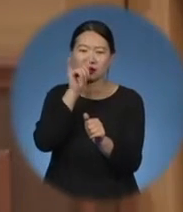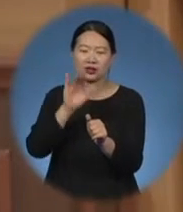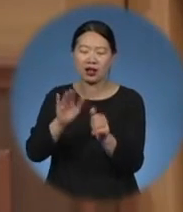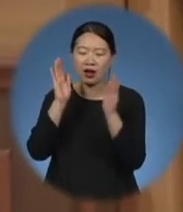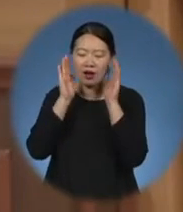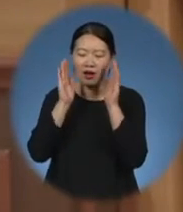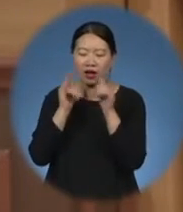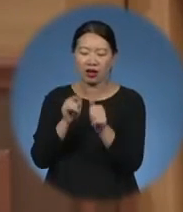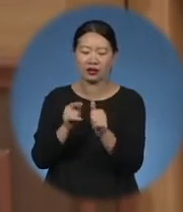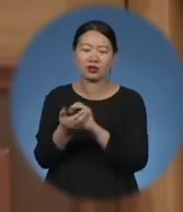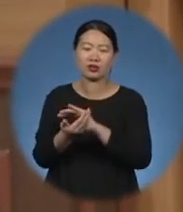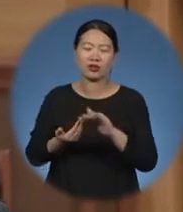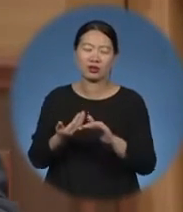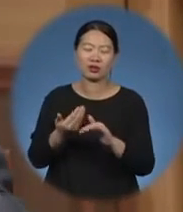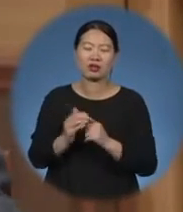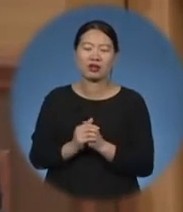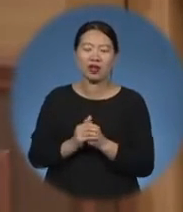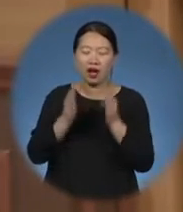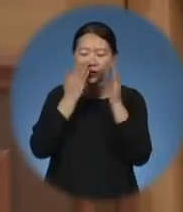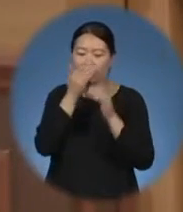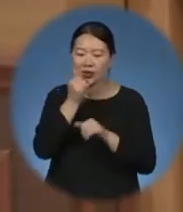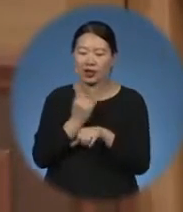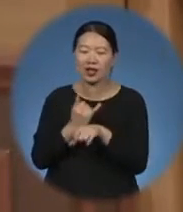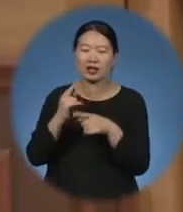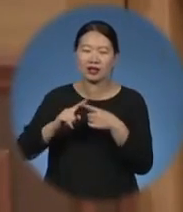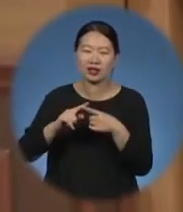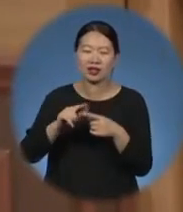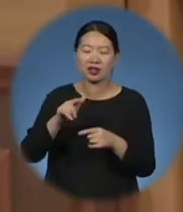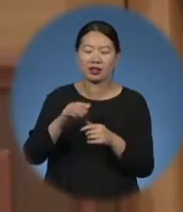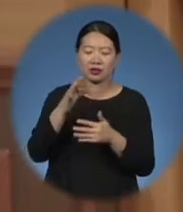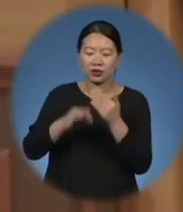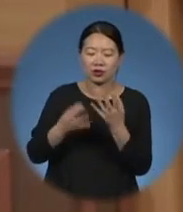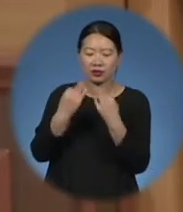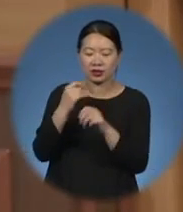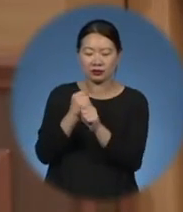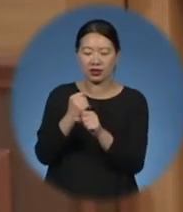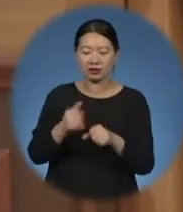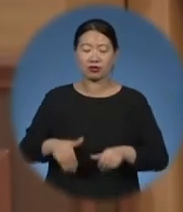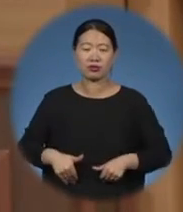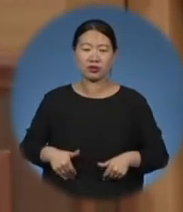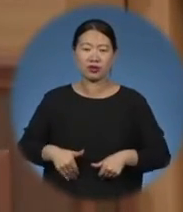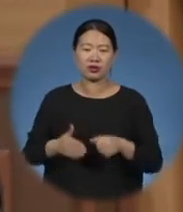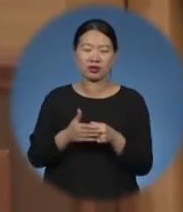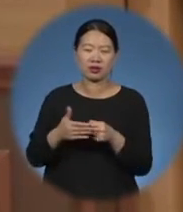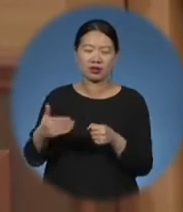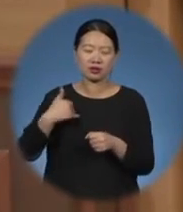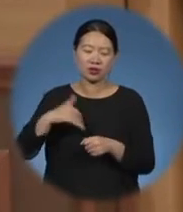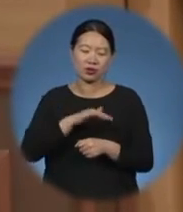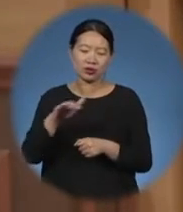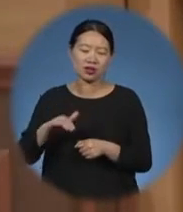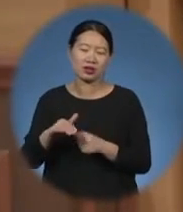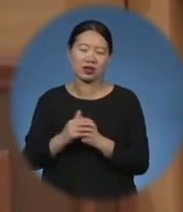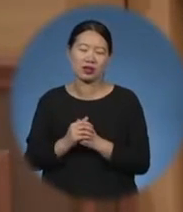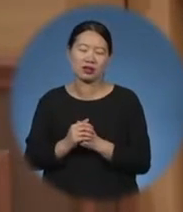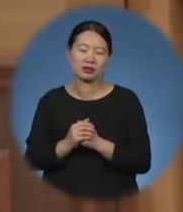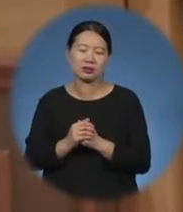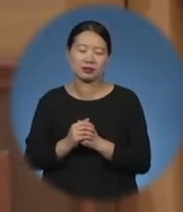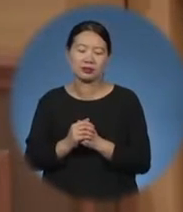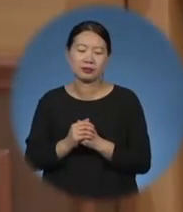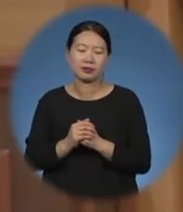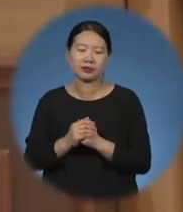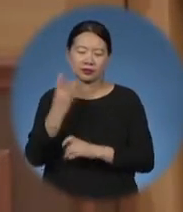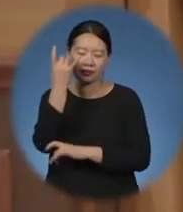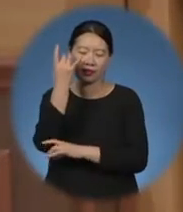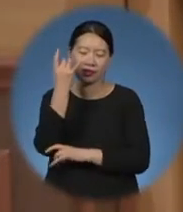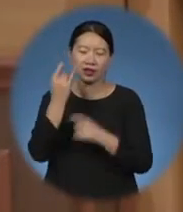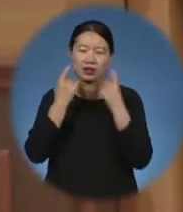하라고 하기 전에 학습할 수 있는 그런 컨텐츠를 많이 만들어줘야 되지 않겠습니까? 그래서 저희들이 지자체하고 하는 부분들은 기존에 있는